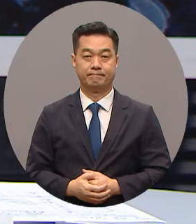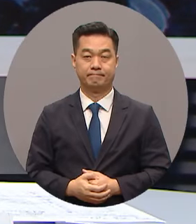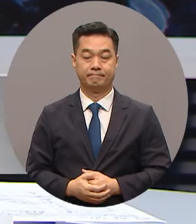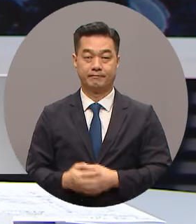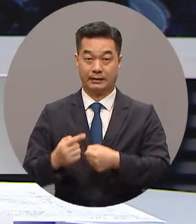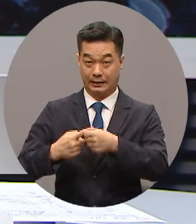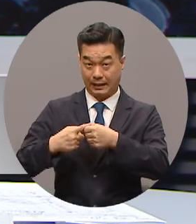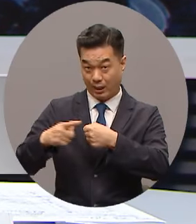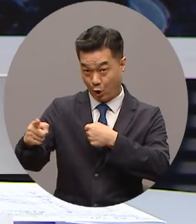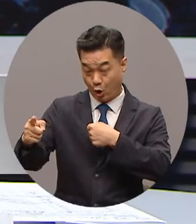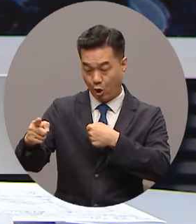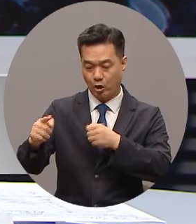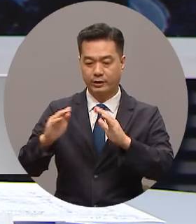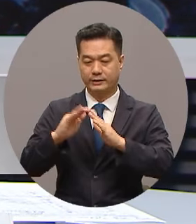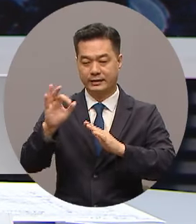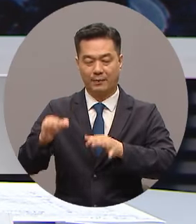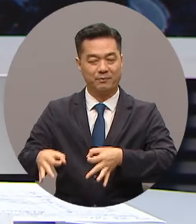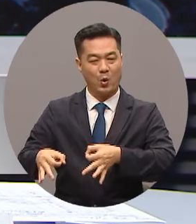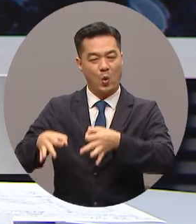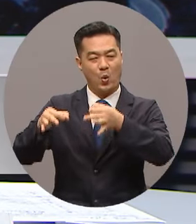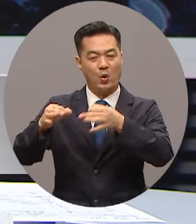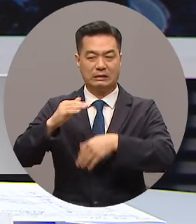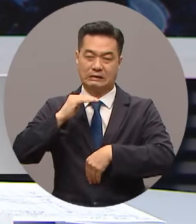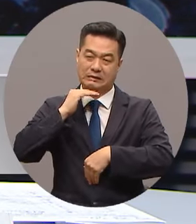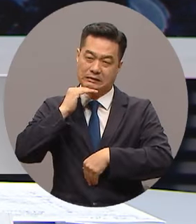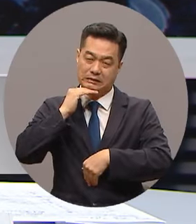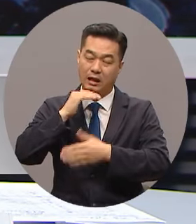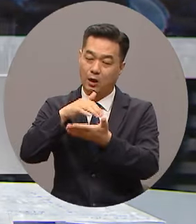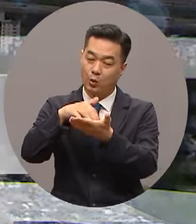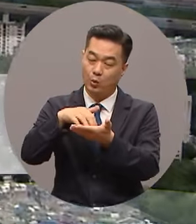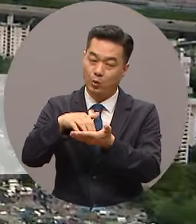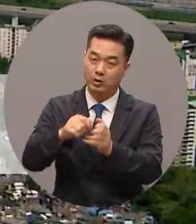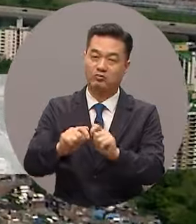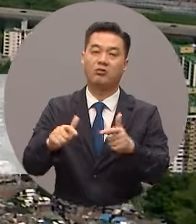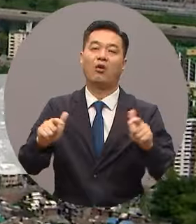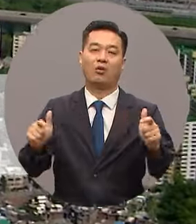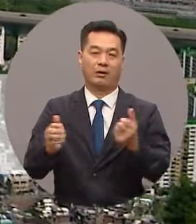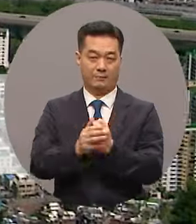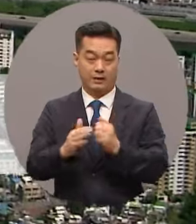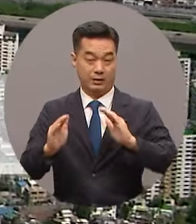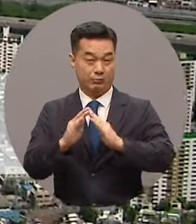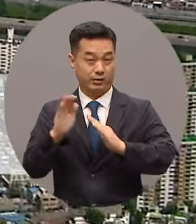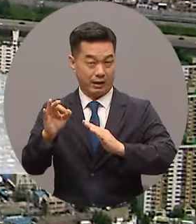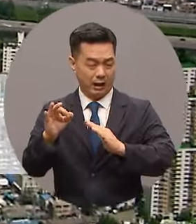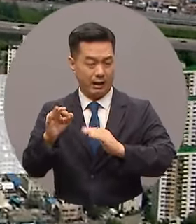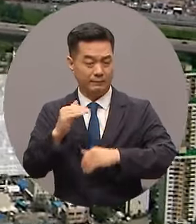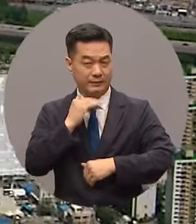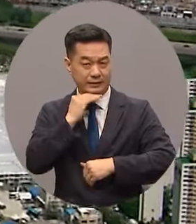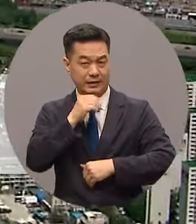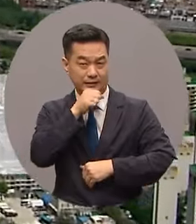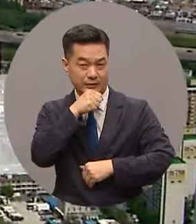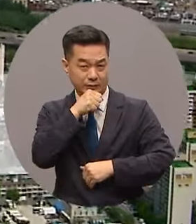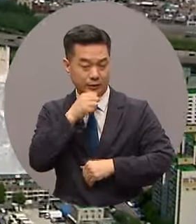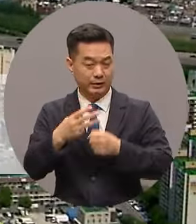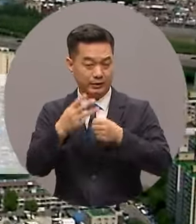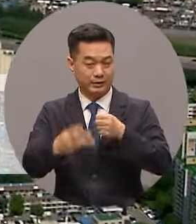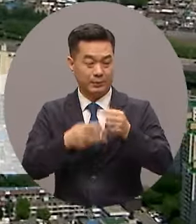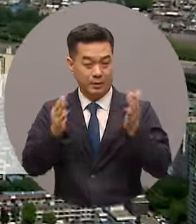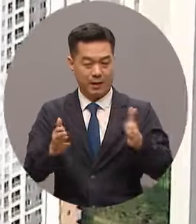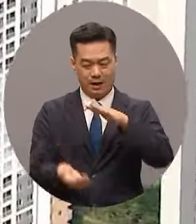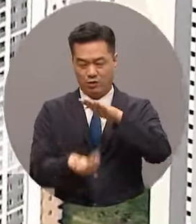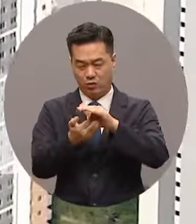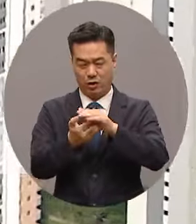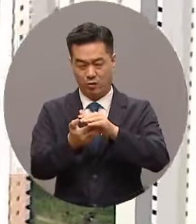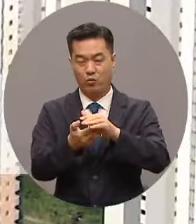1년 뒤 주택 가격이 지금보다 더 오를 것이라고 예상하는 소비자가 늘면서 주택 가격 전망 지수가 약 3년 만에